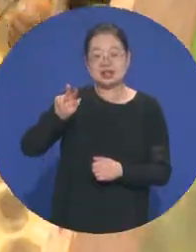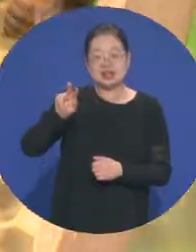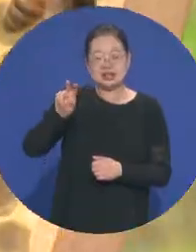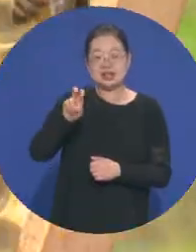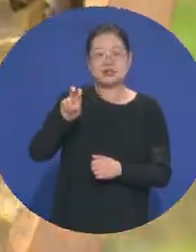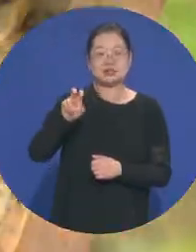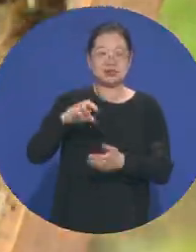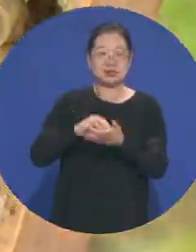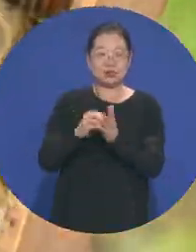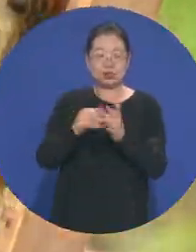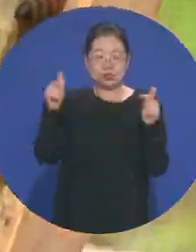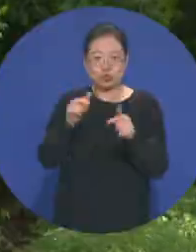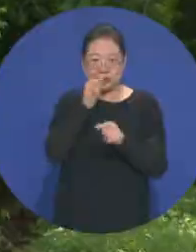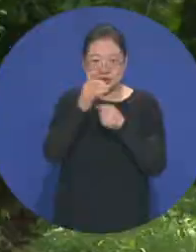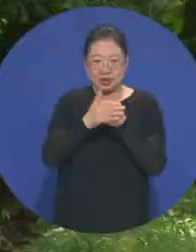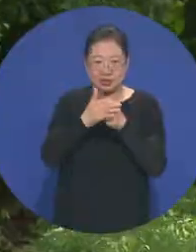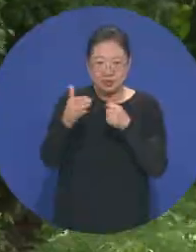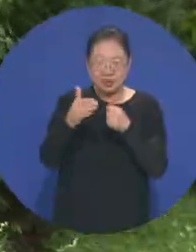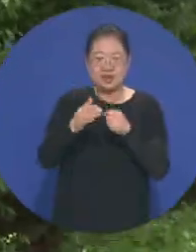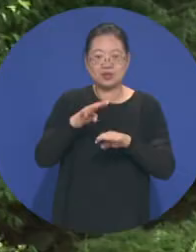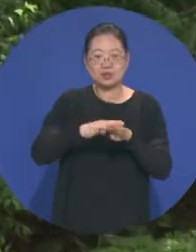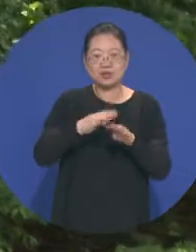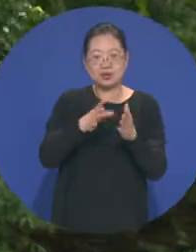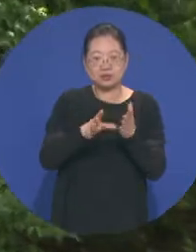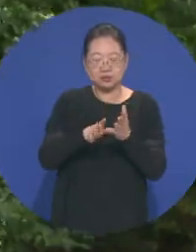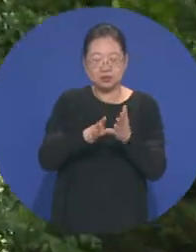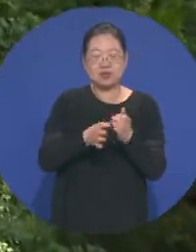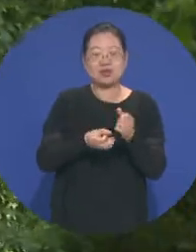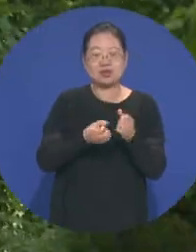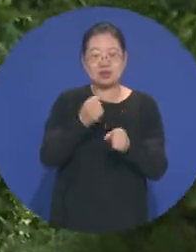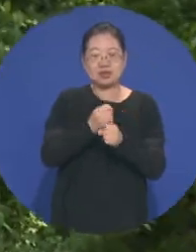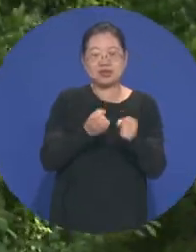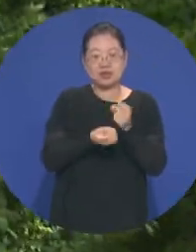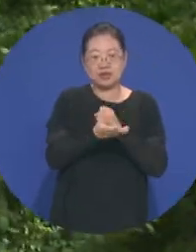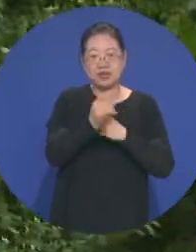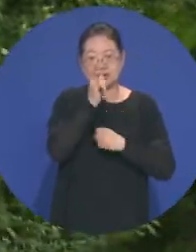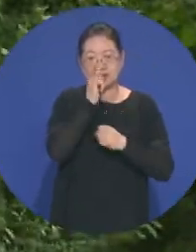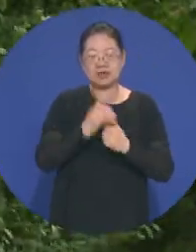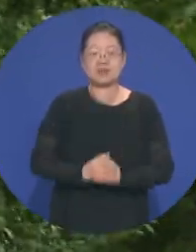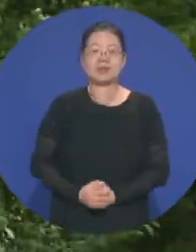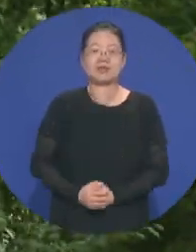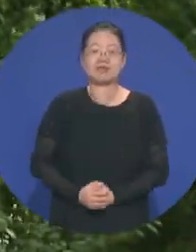감소하고 있어 양봉산업뿐만 아니라 농산물 생산에 영향을 미칠 것으로 전망됩니다.